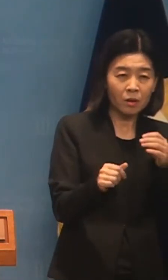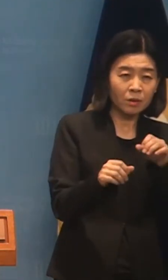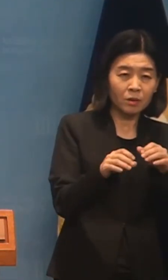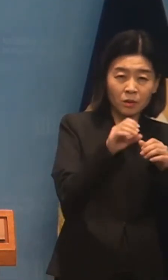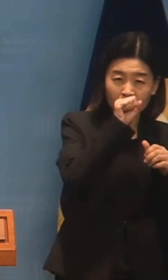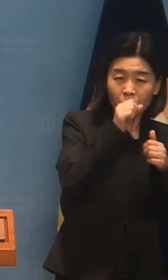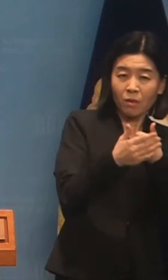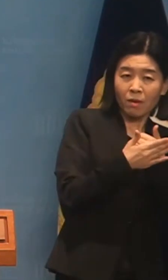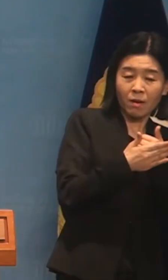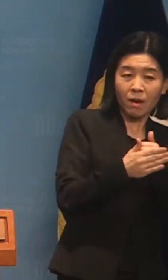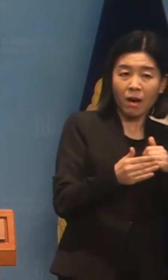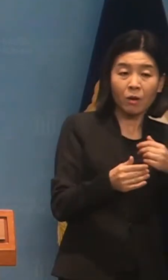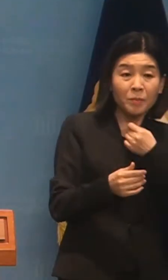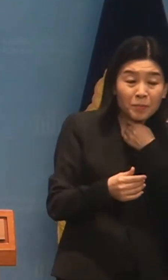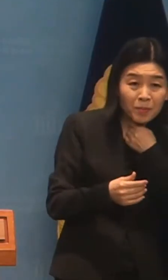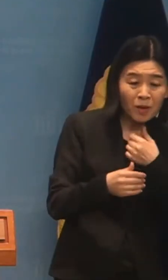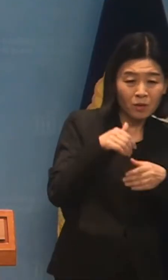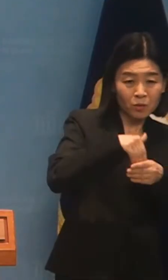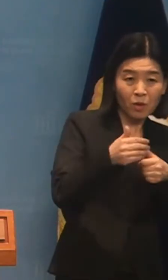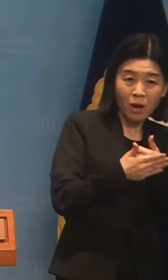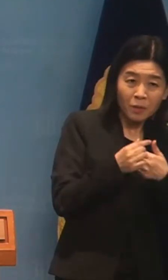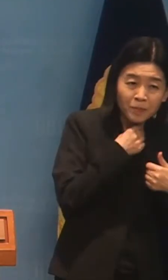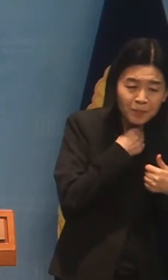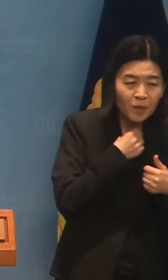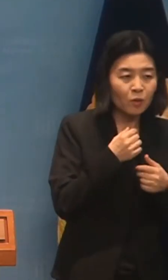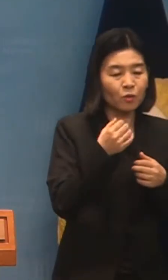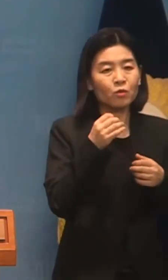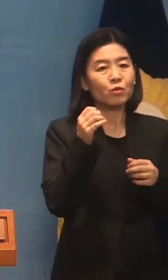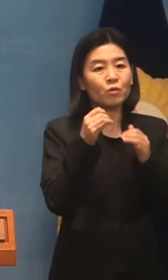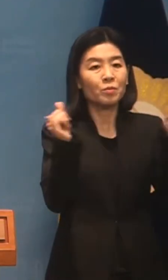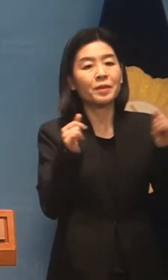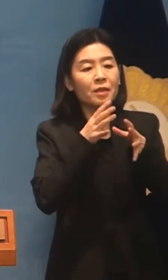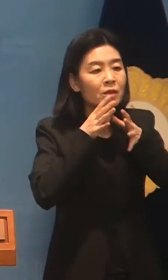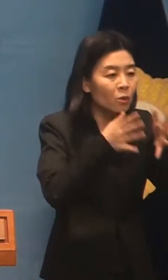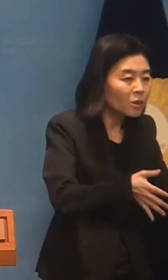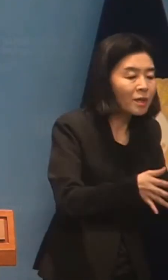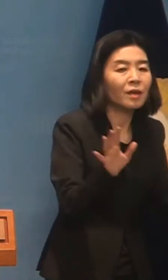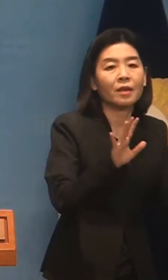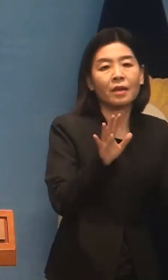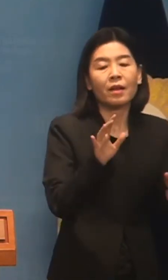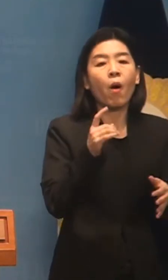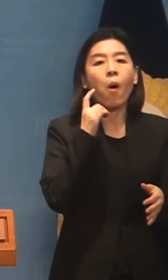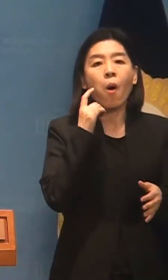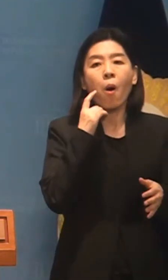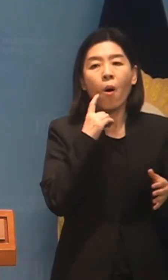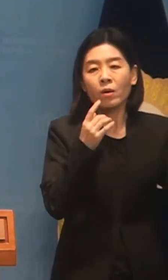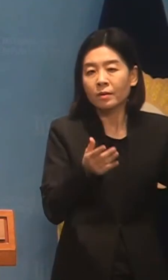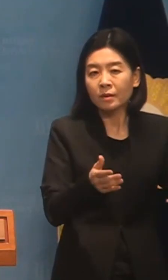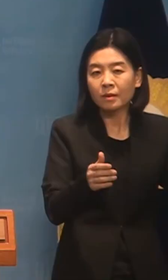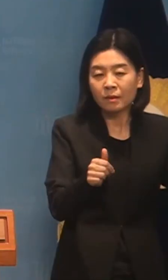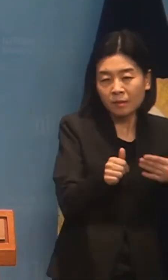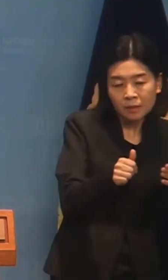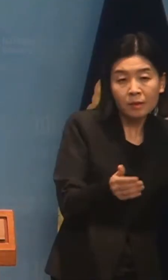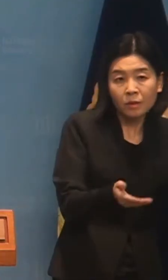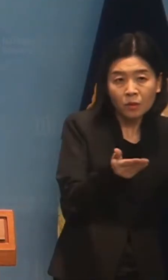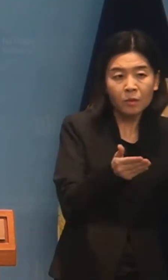국민들은 속지 않을 것입니다. 더 이상 거짓 여론 선동 멈춰줄 것을